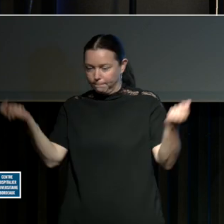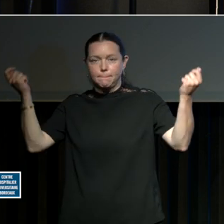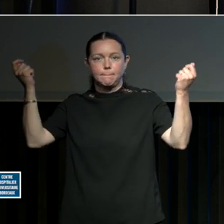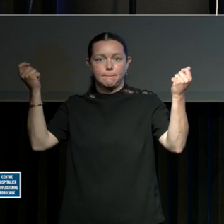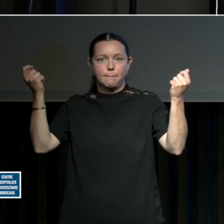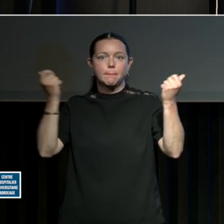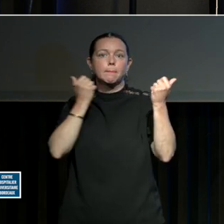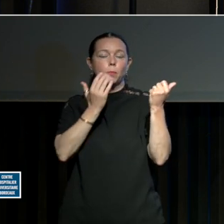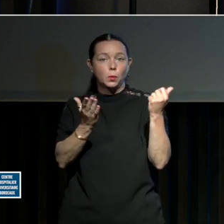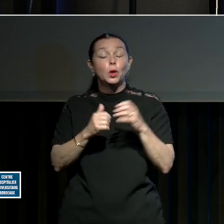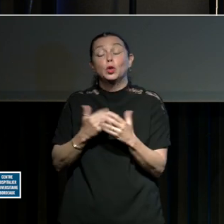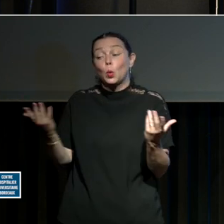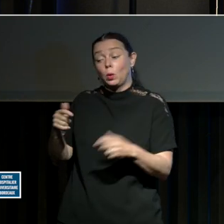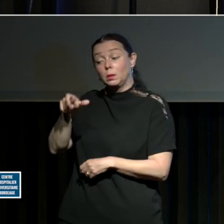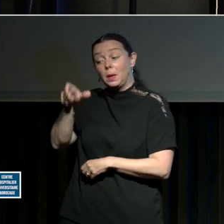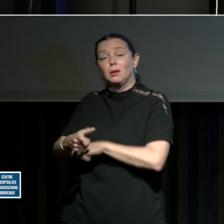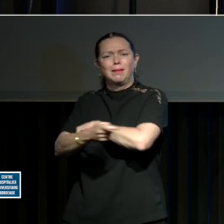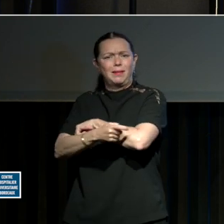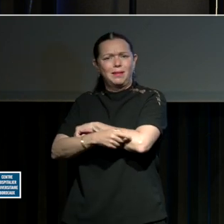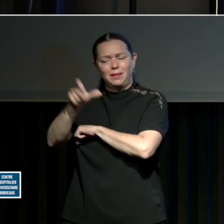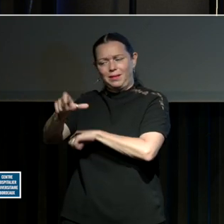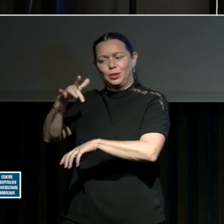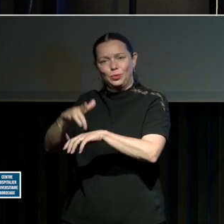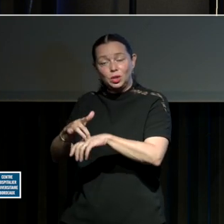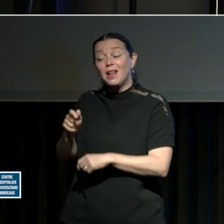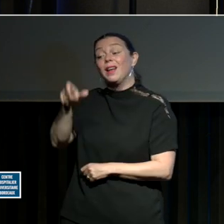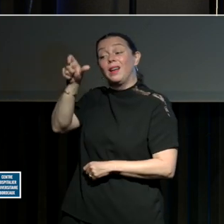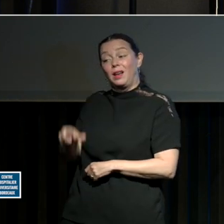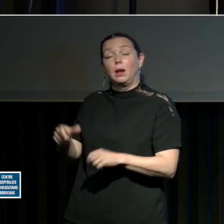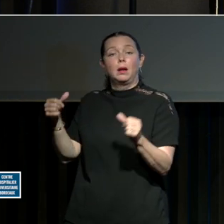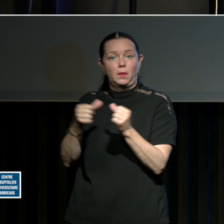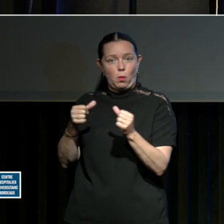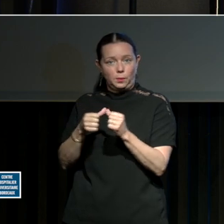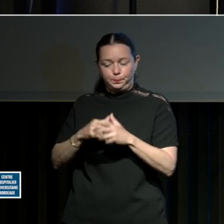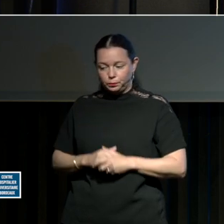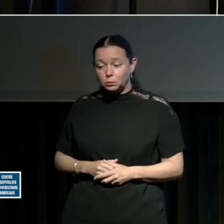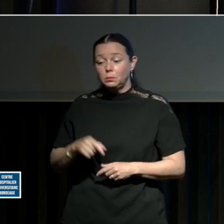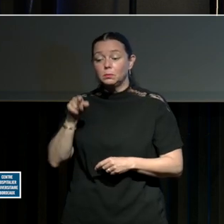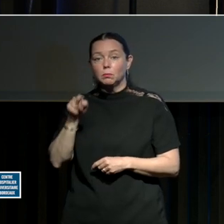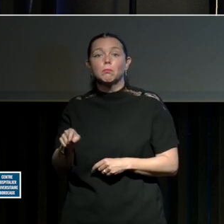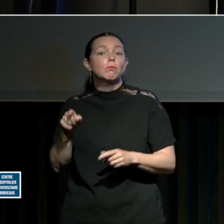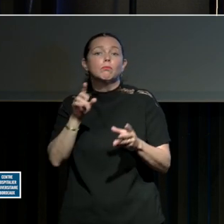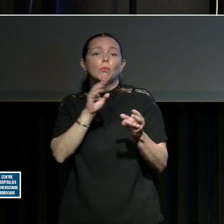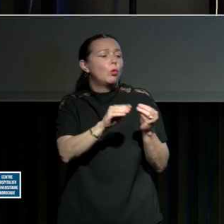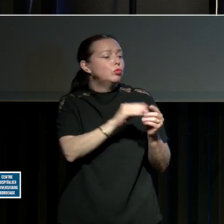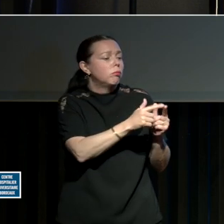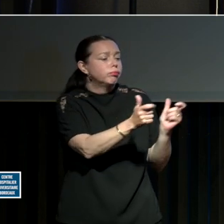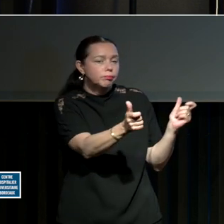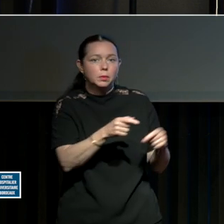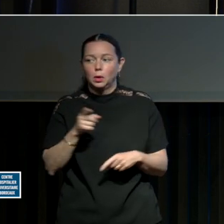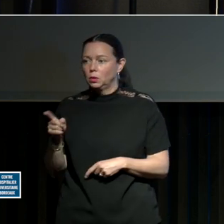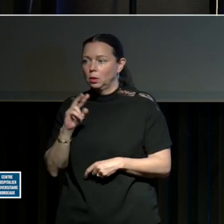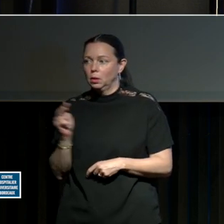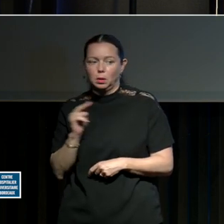l'addiction, le sujet va avoir tendance à utiliser l'objet de l'addiction de façon plus importante,